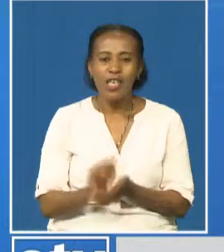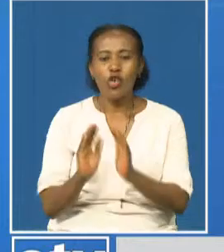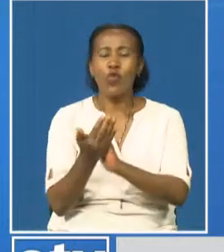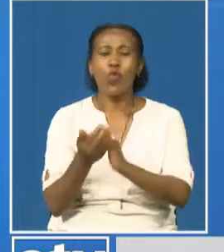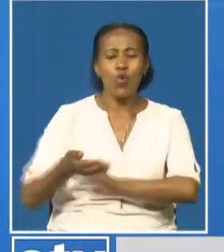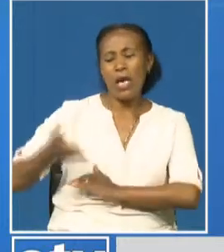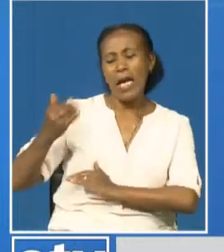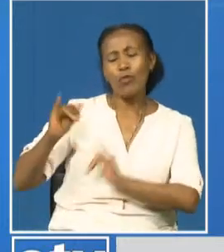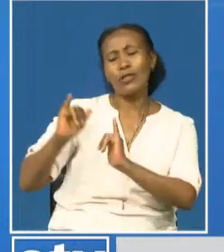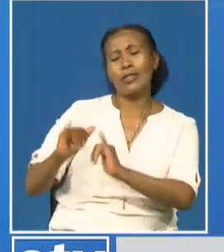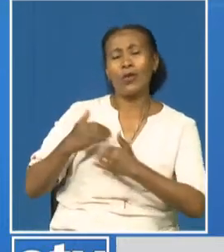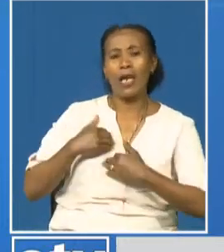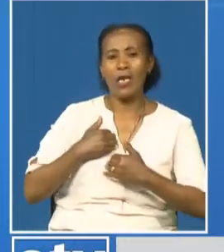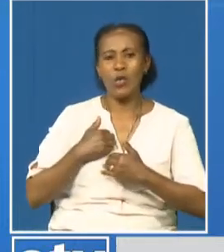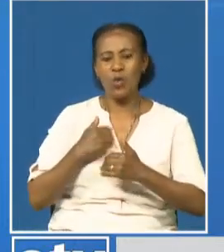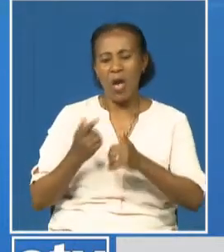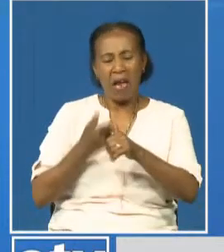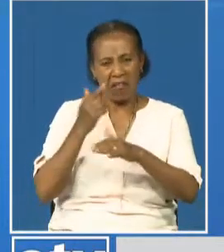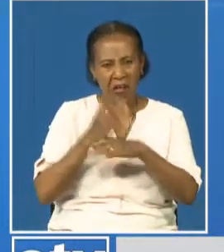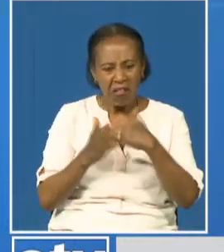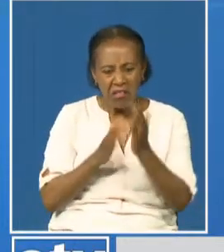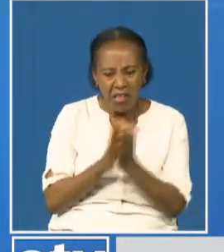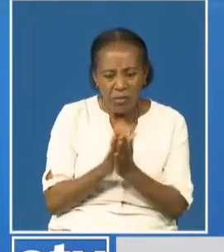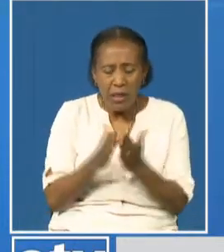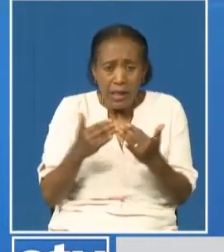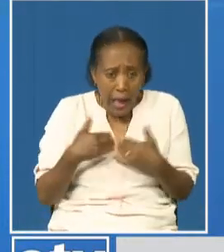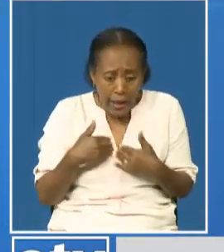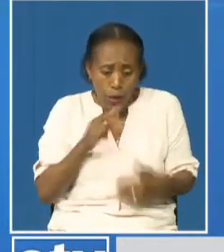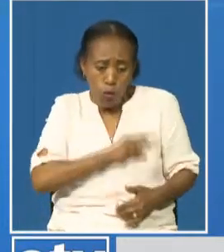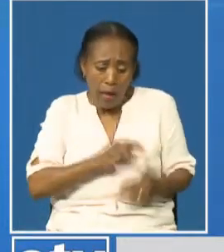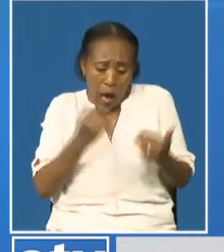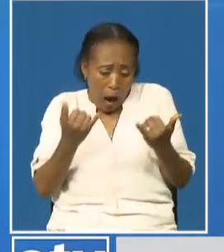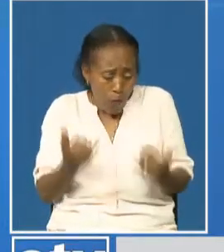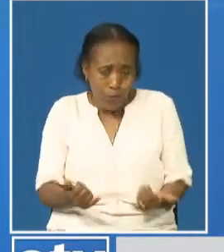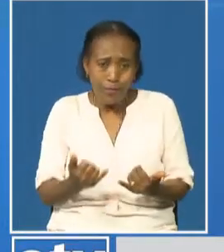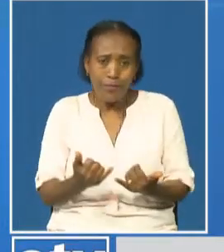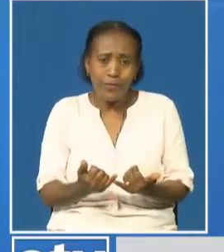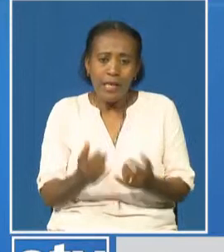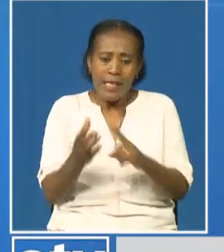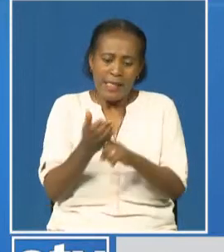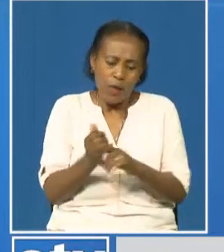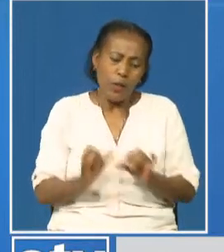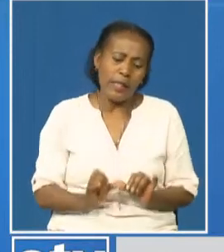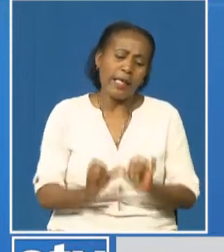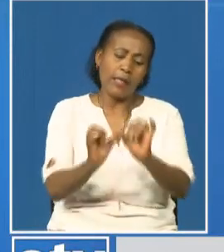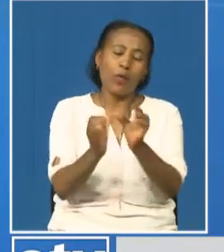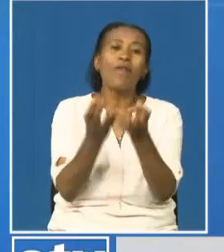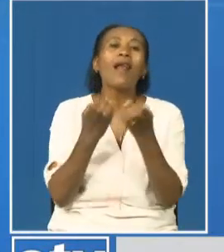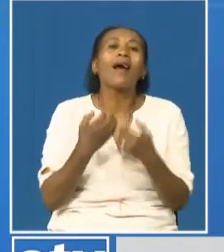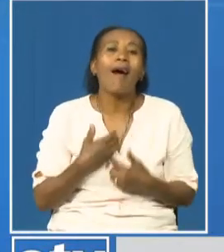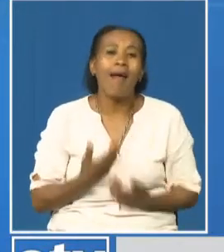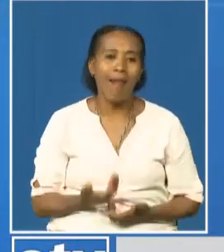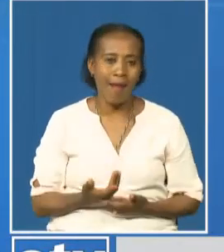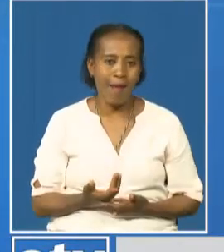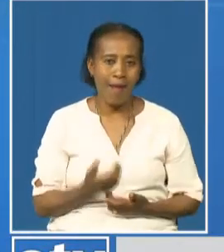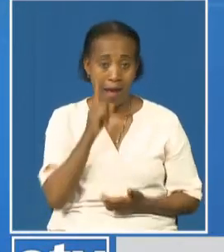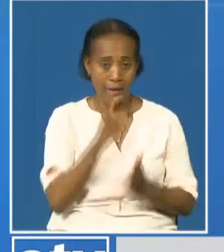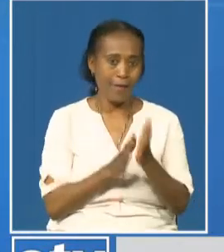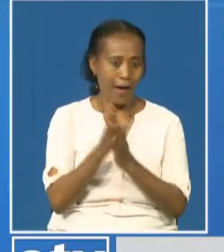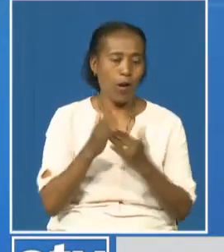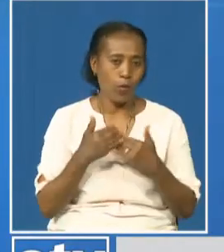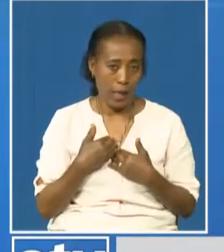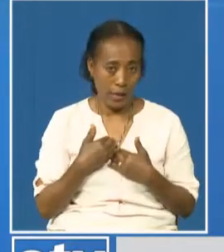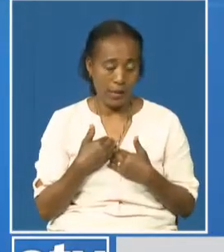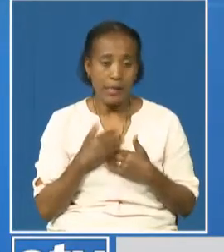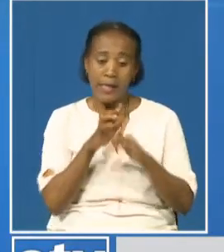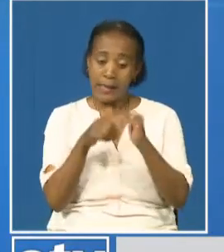እንዲሆኑ ቀድሞ እንደነበረው ኤሌመንታሪ ትምህርት ቤት የነበራቸውን ባህሪ አሁንም ይዘው እንዲቀጥሉ የመፈለግ አለ አንድ ፍላጎት አለ